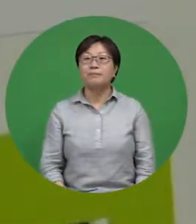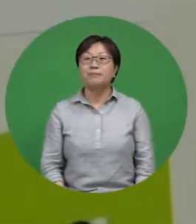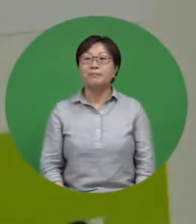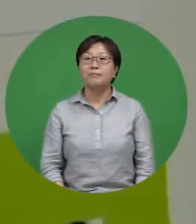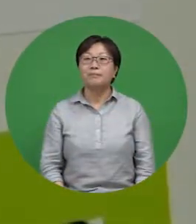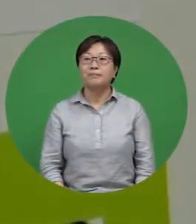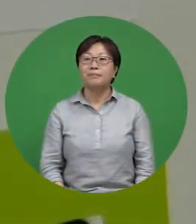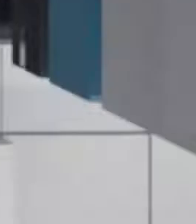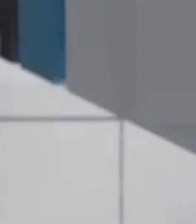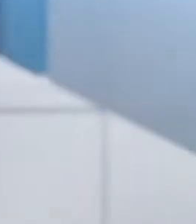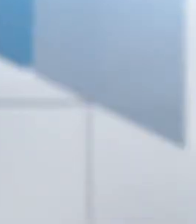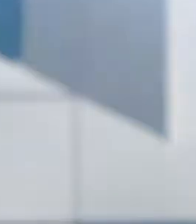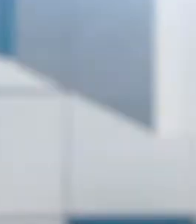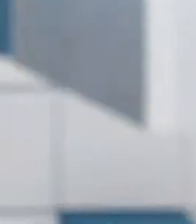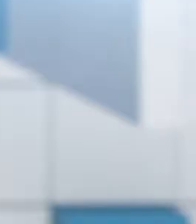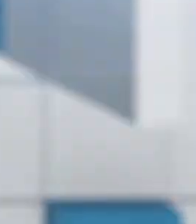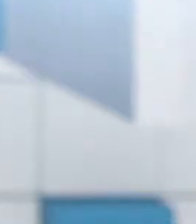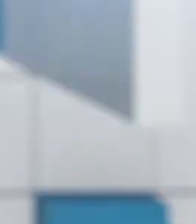것입니다.